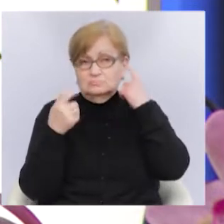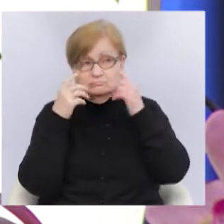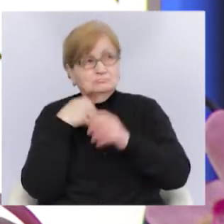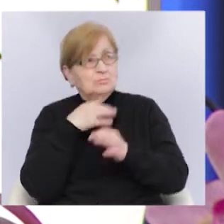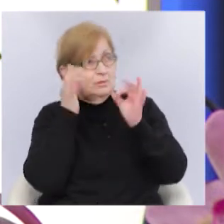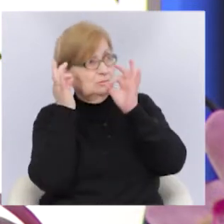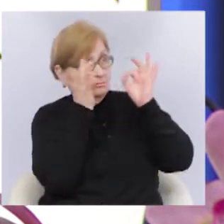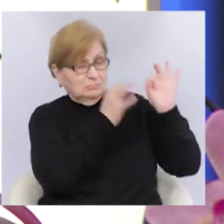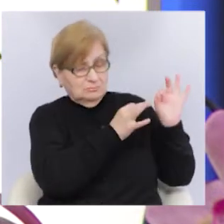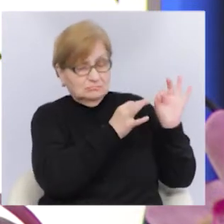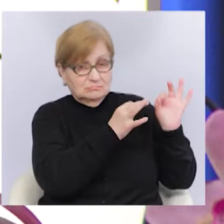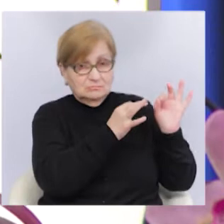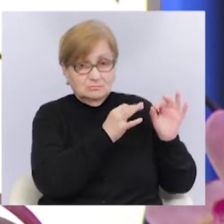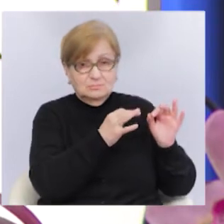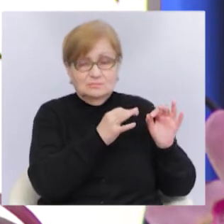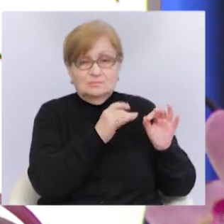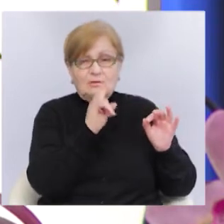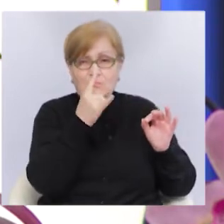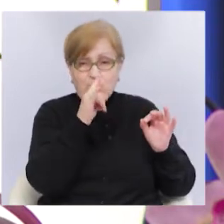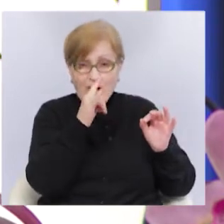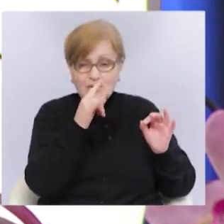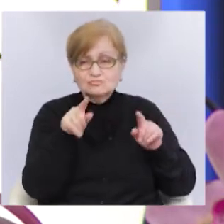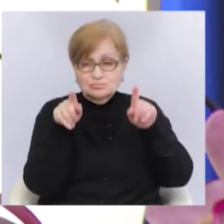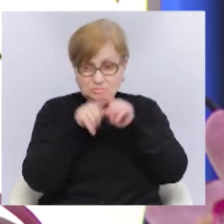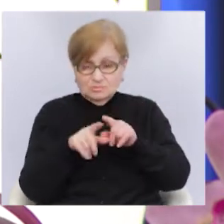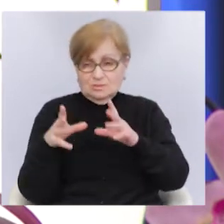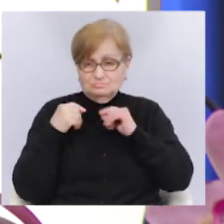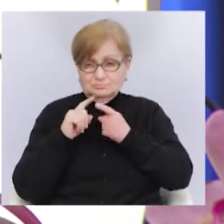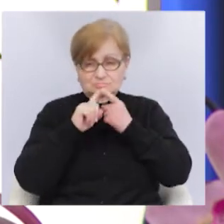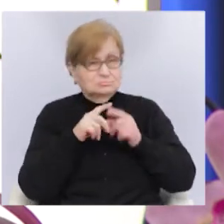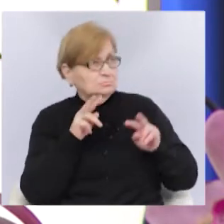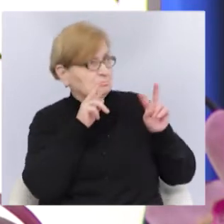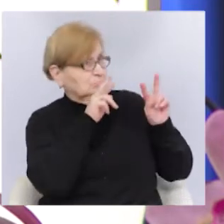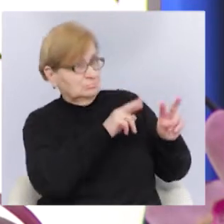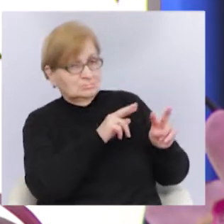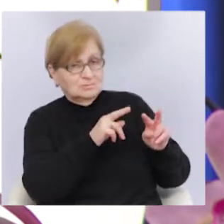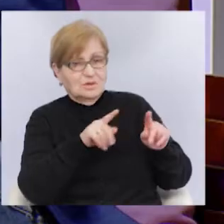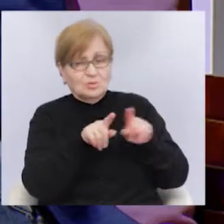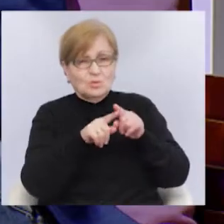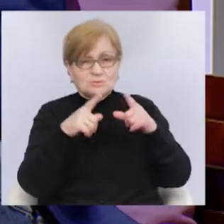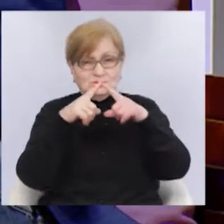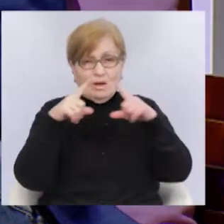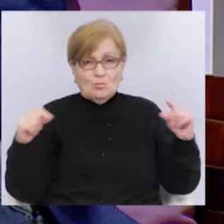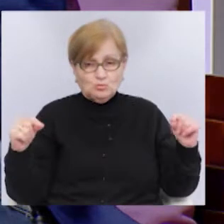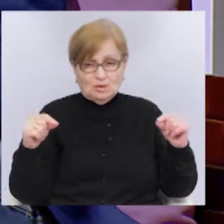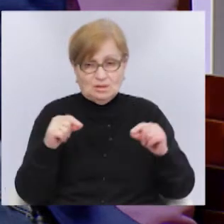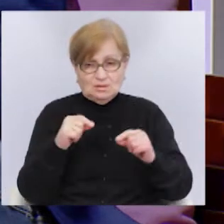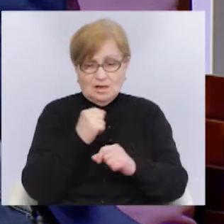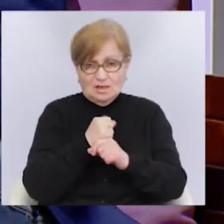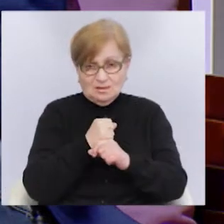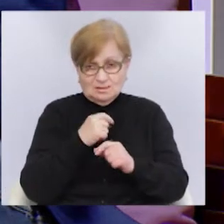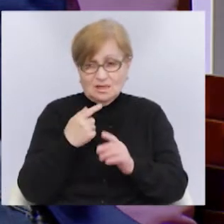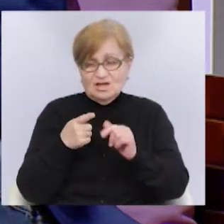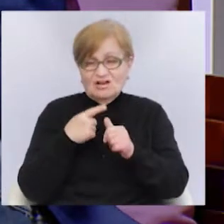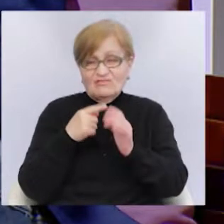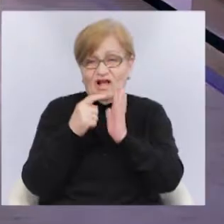წავიდა იმ რაღაც მოვლენისკენ, ბავშვის ყურადღების ფოკუსიც წავიდა იქითკენ. ანუ სამკუთხედი შეიკრა. ეს გაზიარებული ყურადღება სწორედ